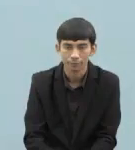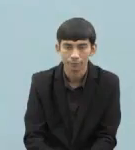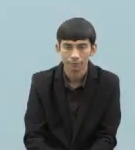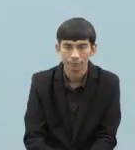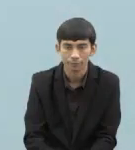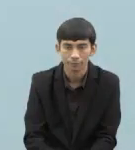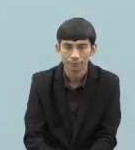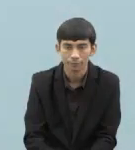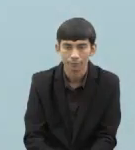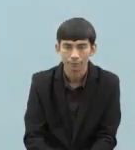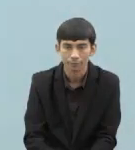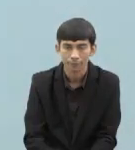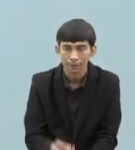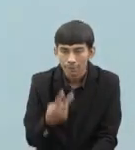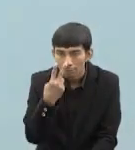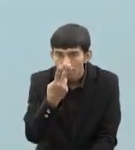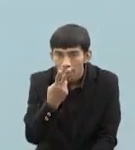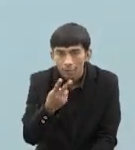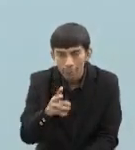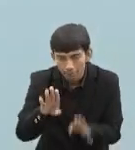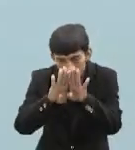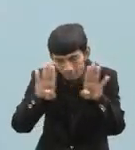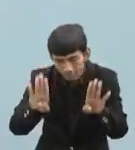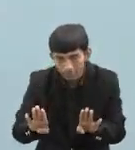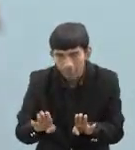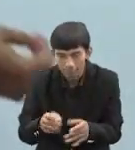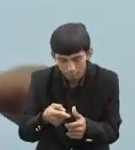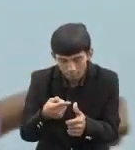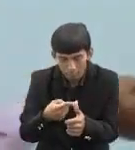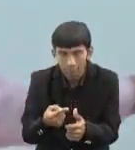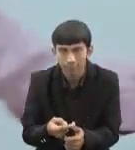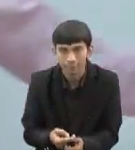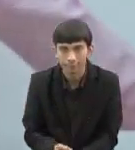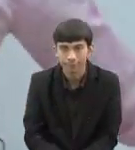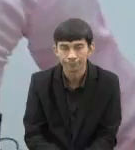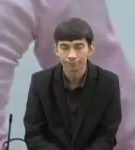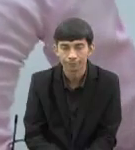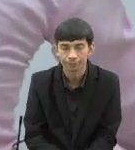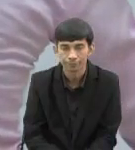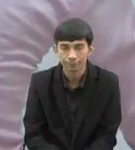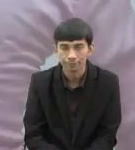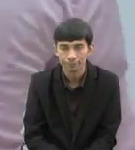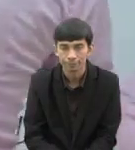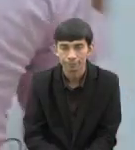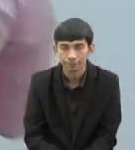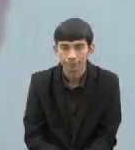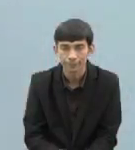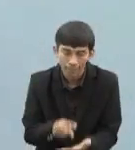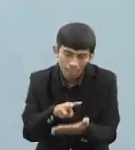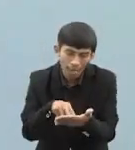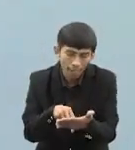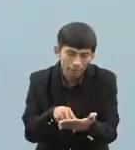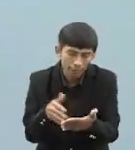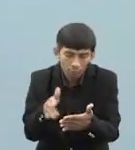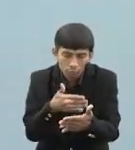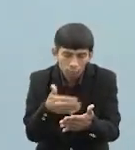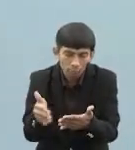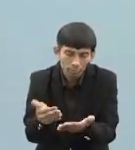Và con mơ môn nhạc rưu nào con ná. Còn mơ mà cái khiến một nhạc rú con ai ăn rồi có sâu và đá đó